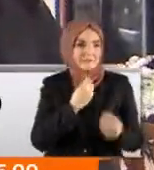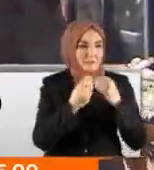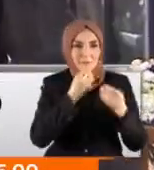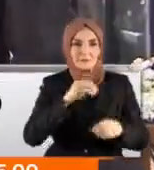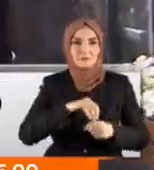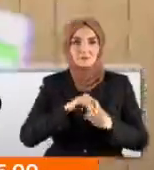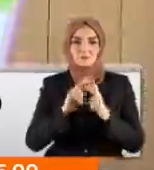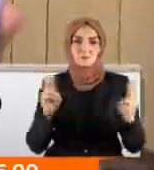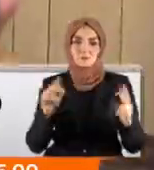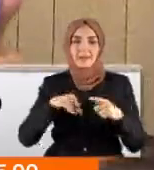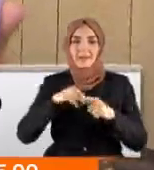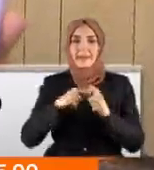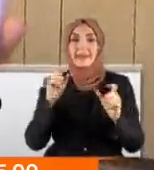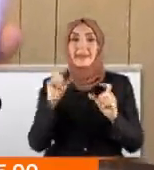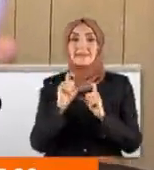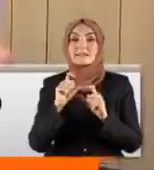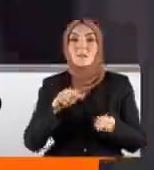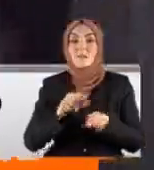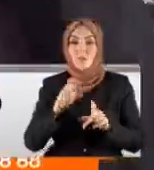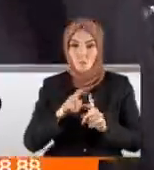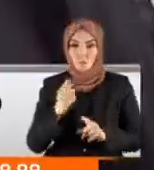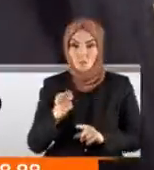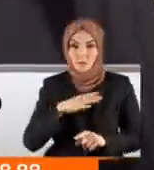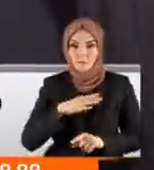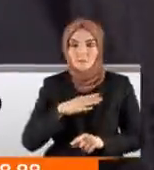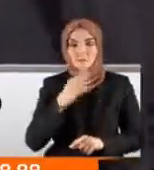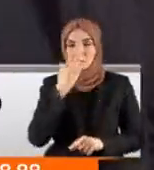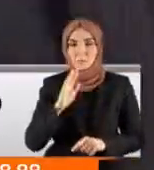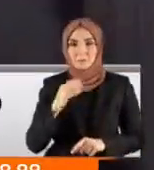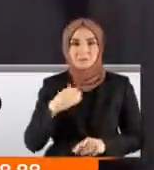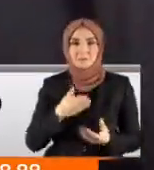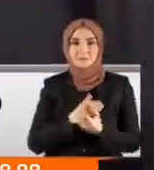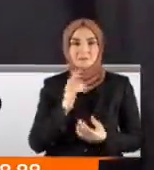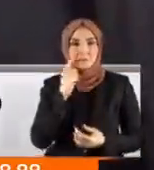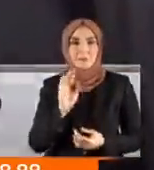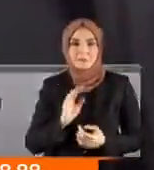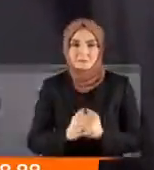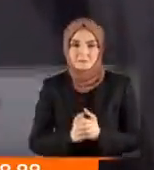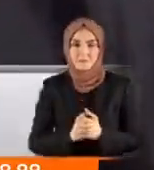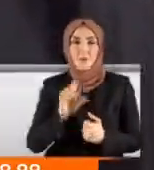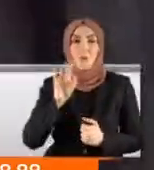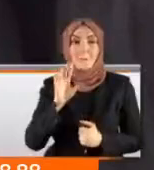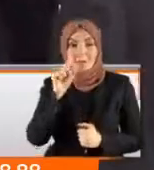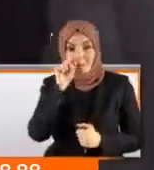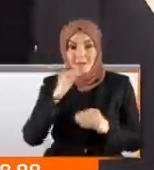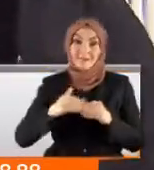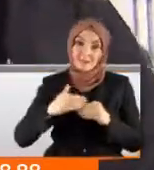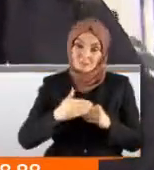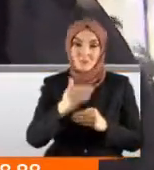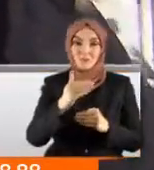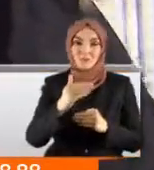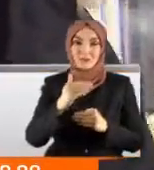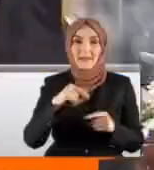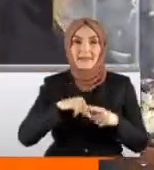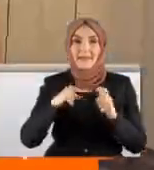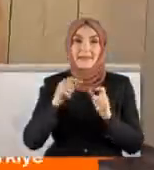acaba? Bilmiyorum. HES kodunuzla mı girdiniz? Hayır. 15 Mart itibariyle artık HES kodunuz elinizde olacak. Çünkü restorana, kafeye oturmak